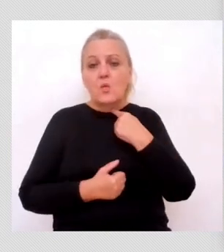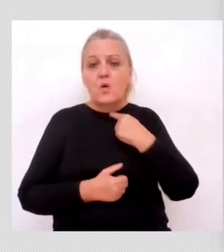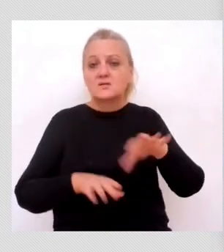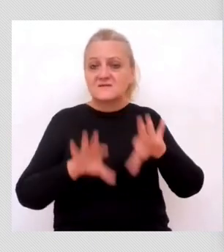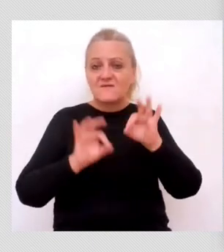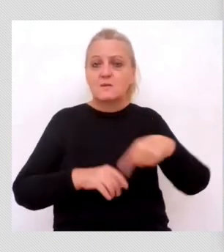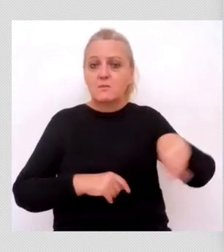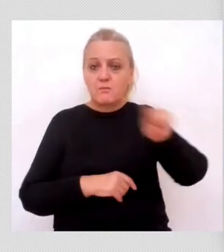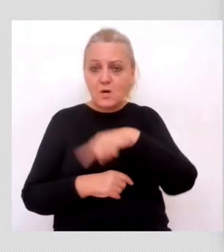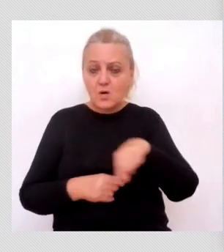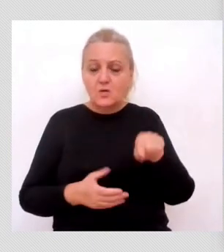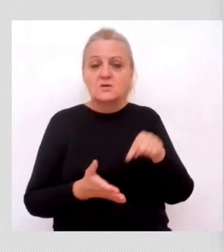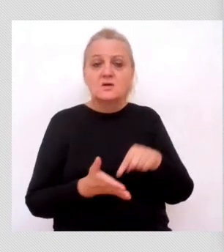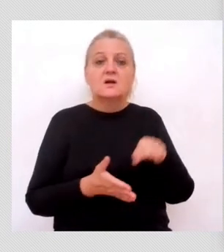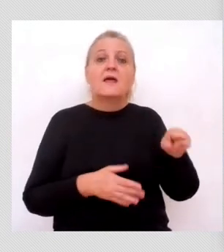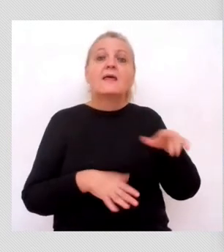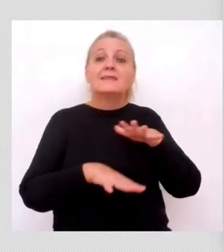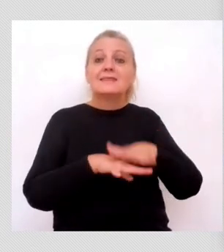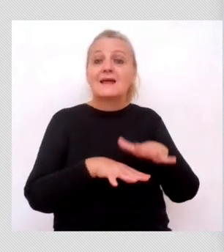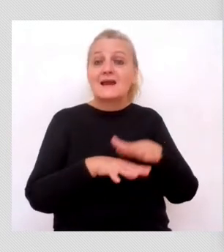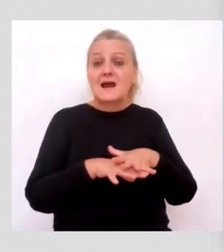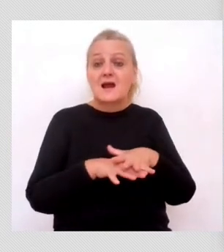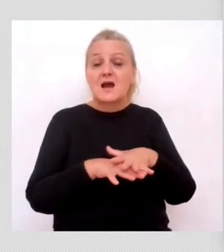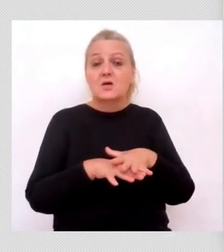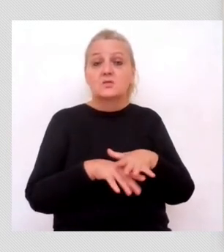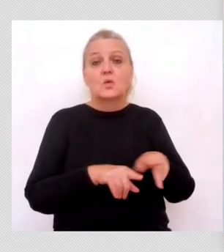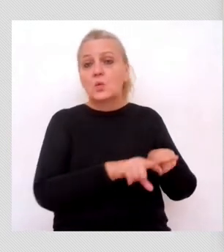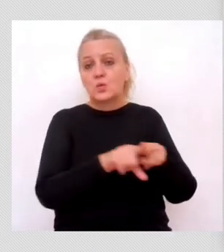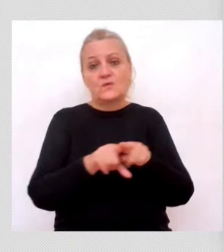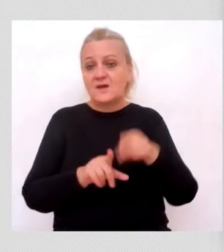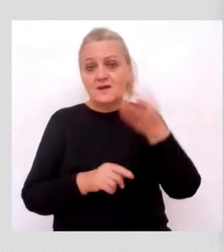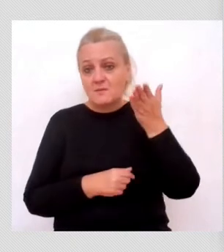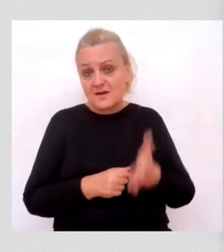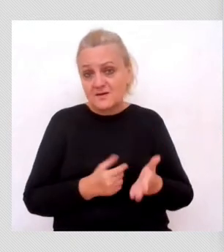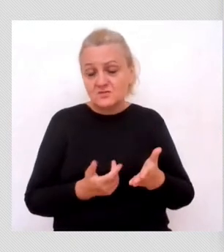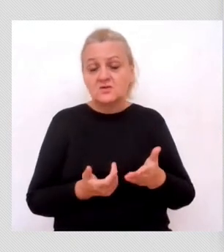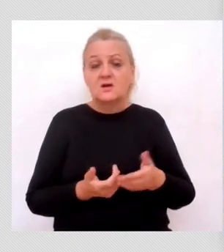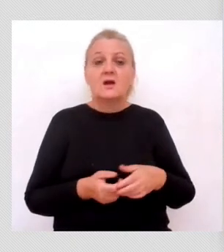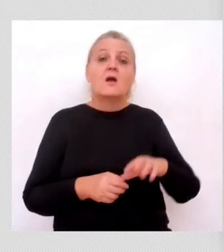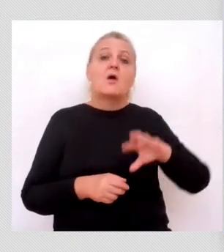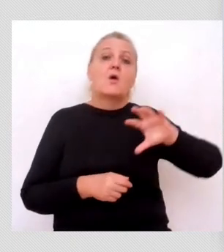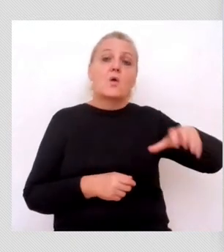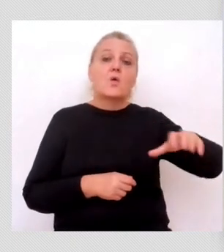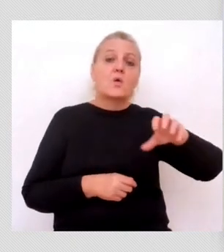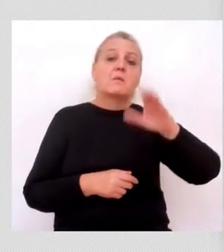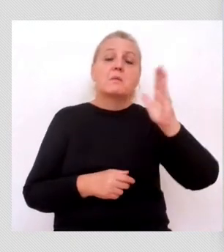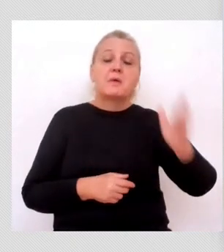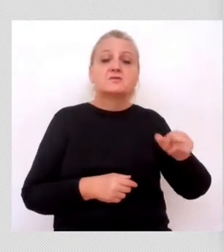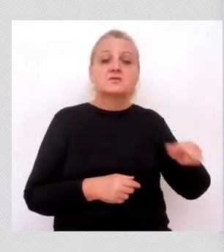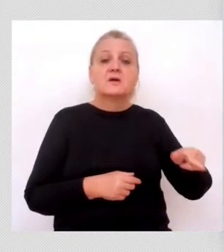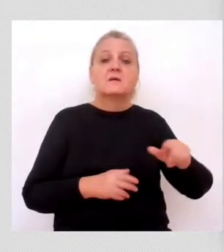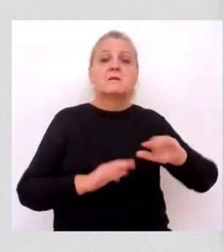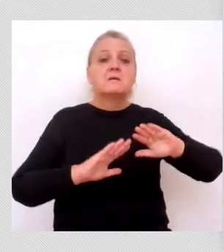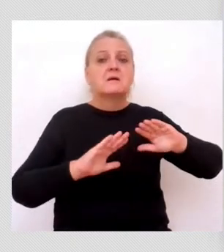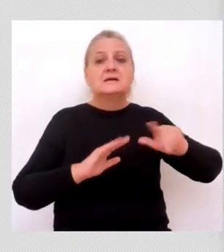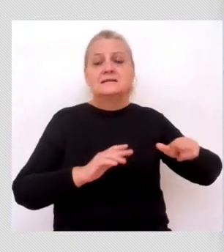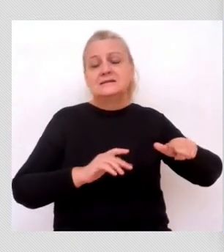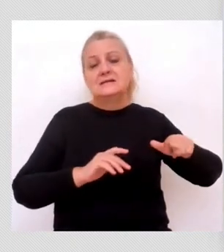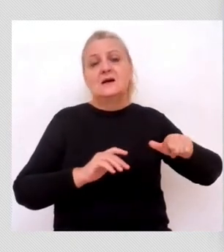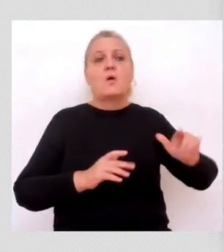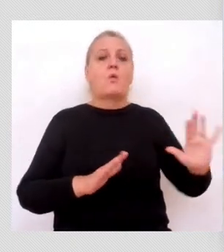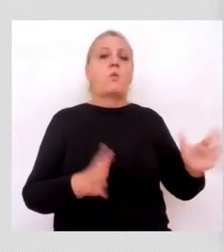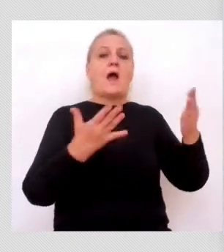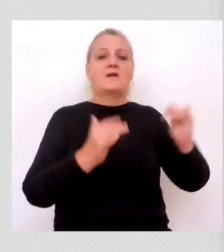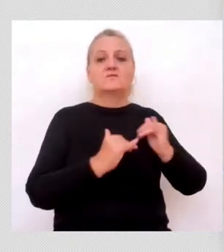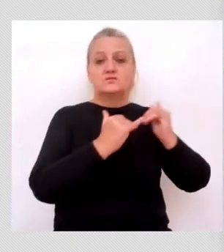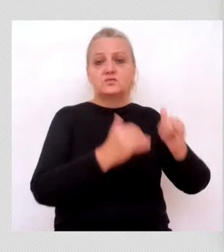wyborców, nie będą traktowane równo i będą tacy, którzy będą mieli dużo mniej pod górkę, bym powiedział, a może nawet z